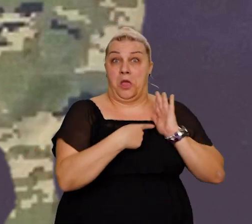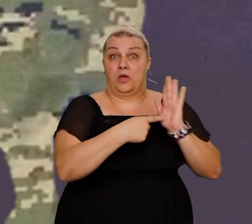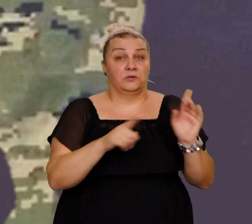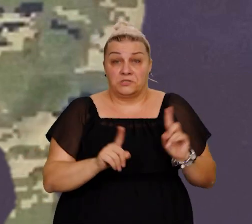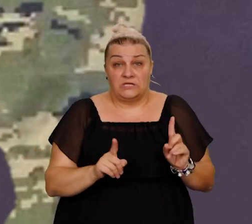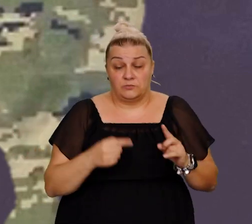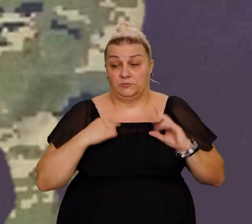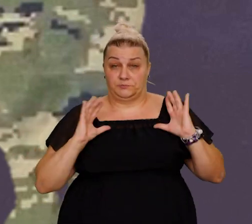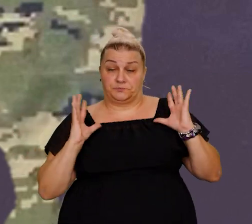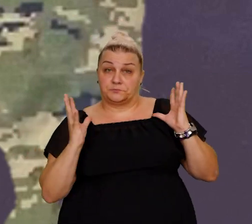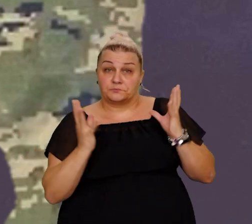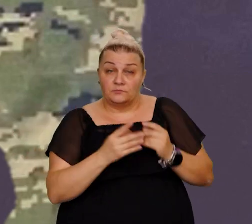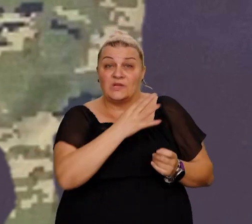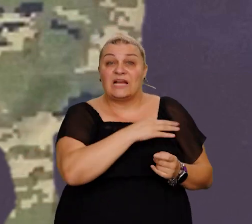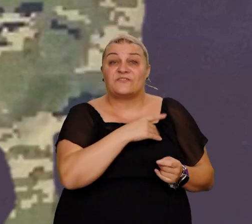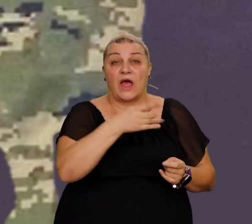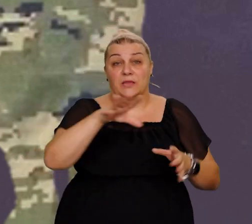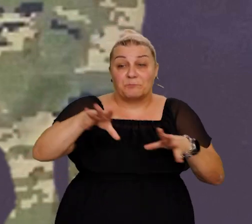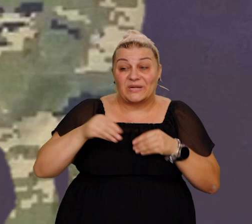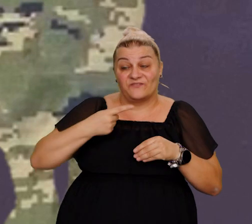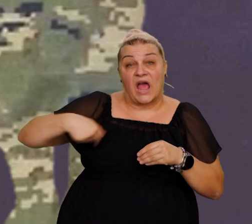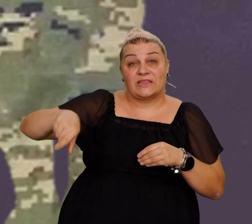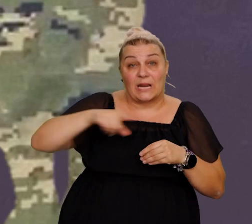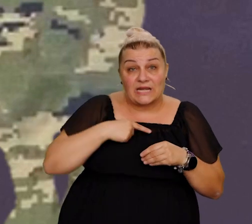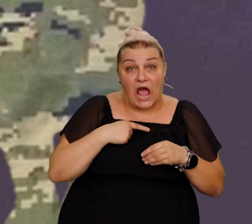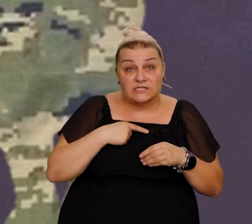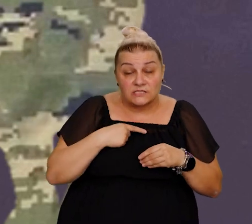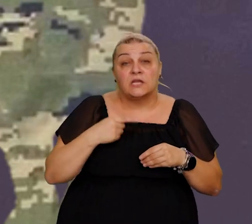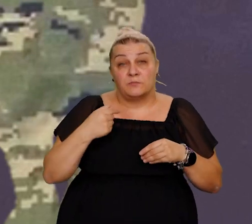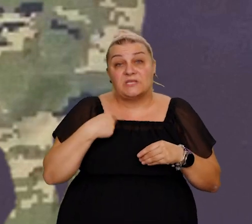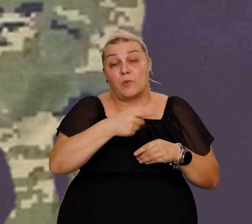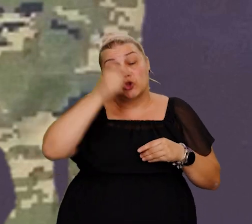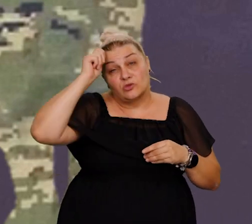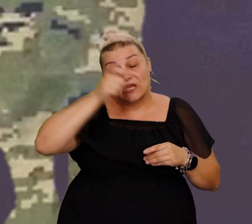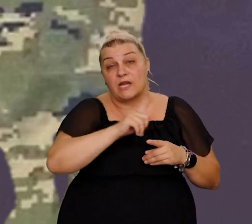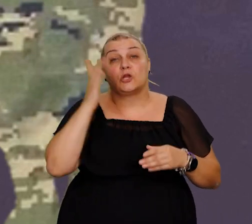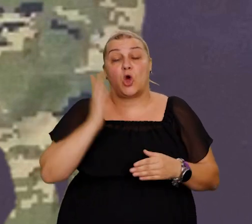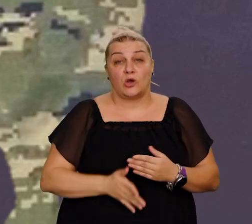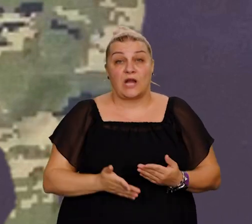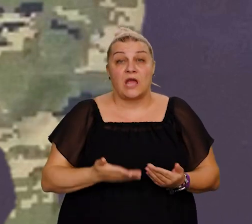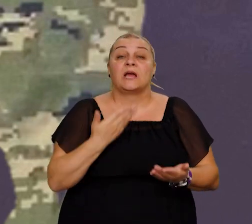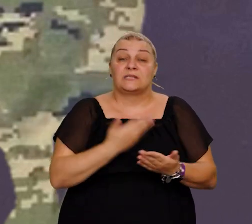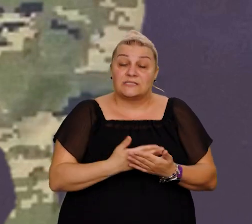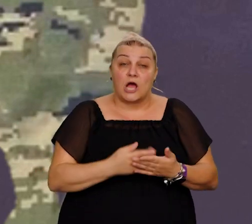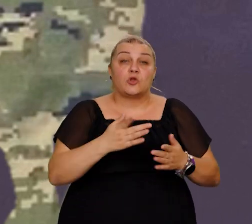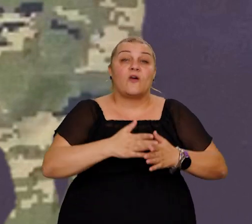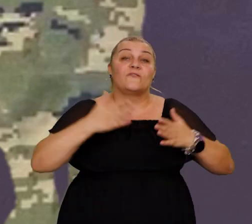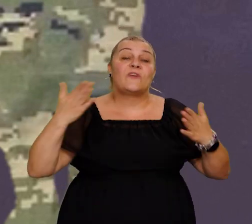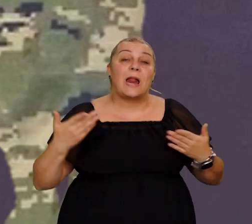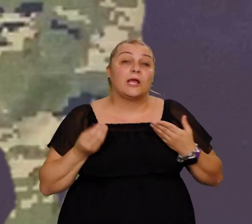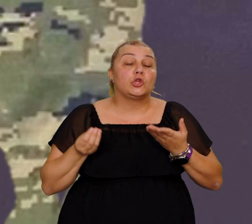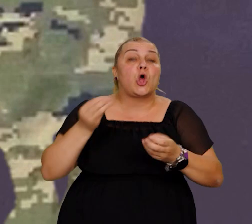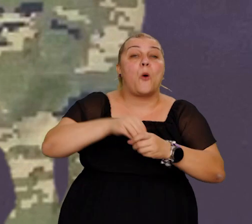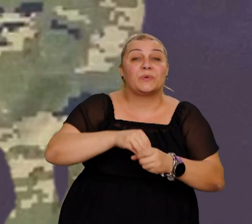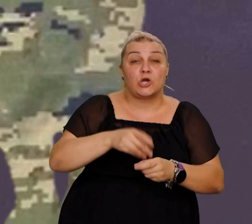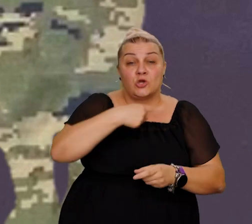nas, odnosno vi Hrvati ste nas prihvatili obje ručke i mi smo to prepoznali i cijenili do kraja. I zato je veliki, veliki